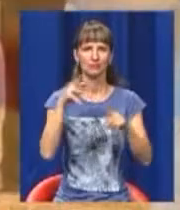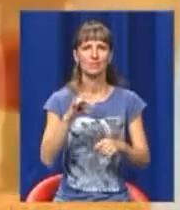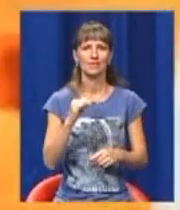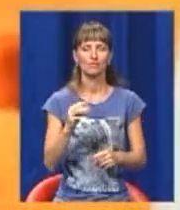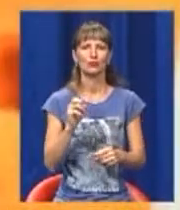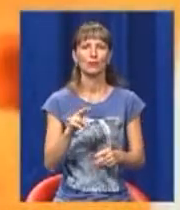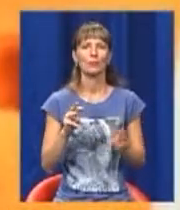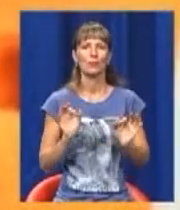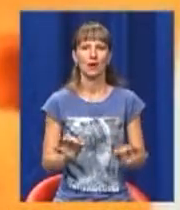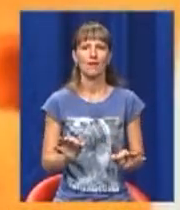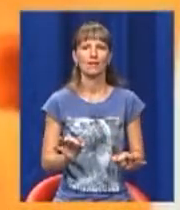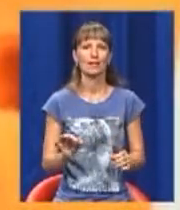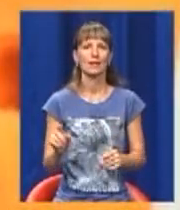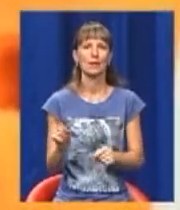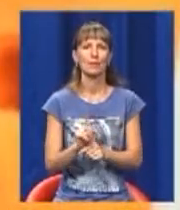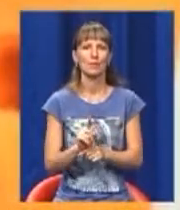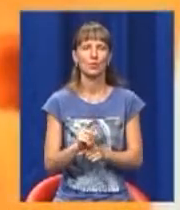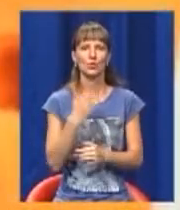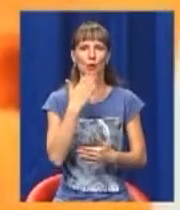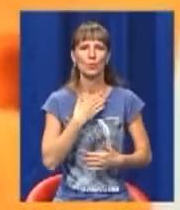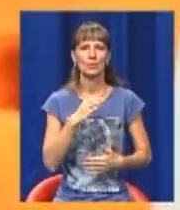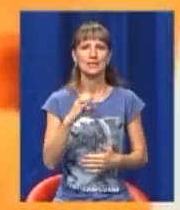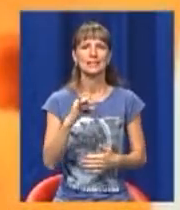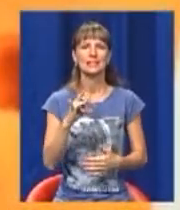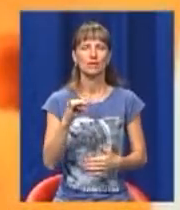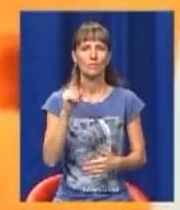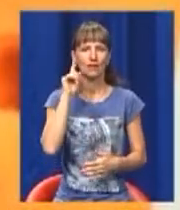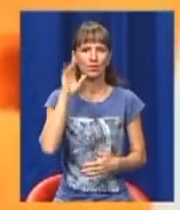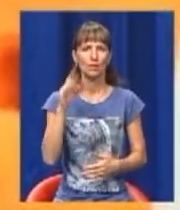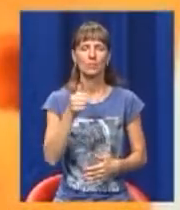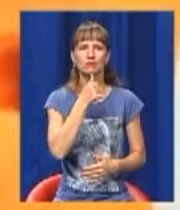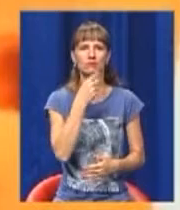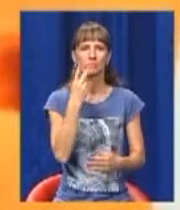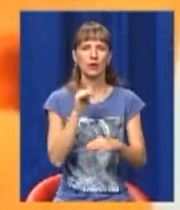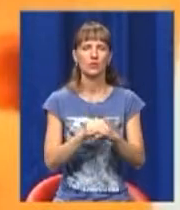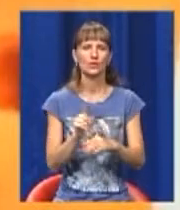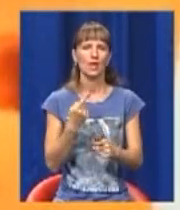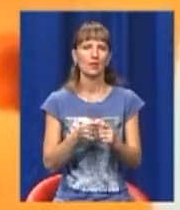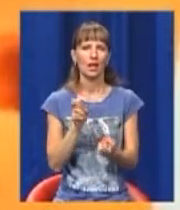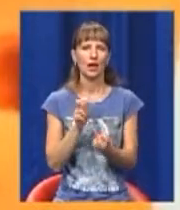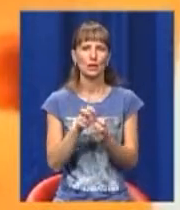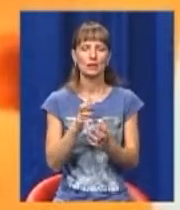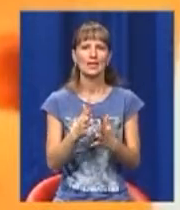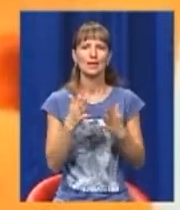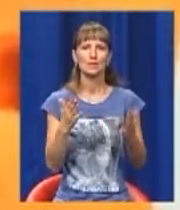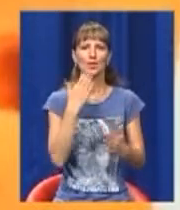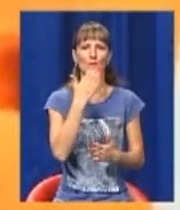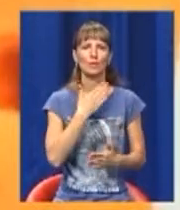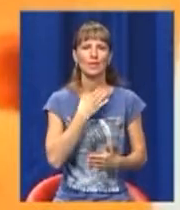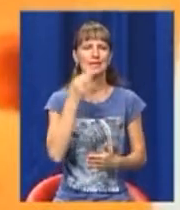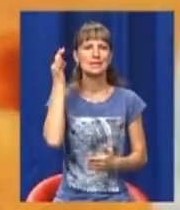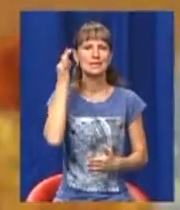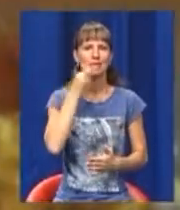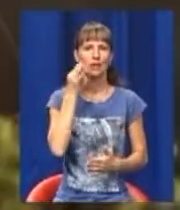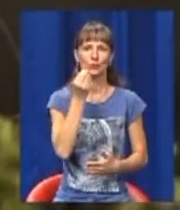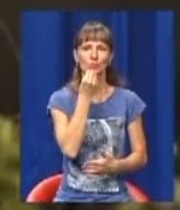правда. Любов мишей до сиру загальновідома. Однак експерименти показали, що ці гризуни найбільше люблять